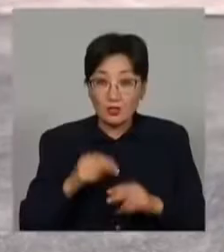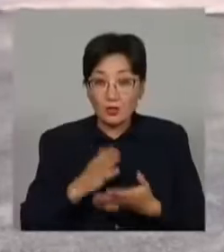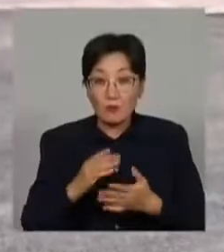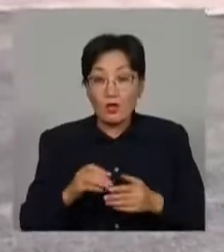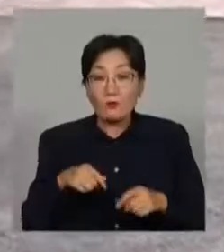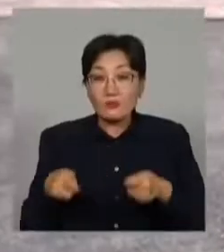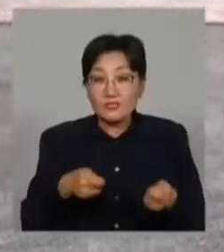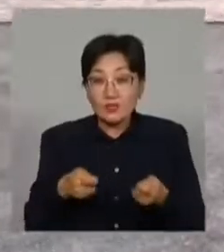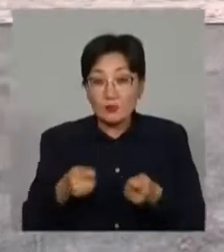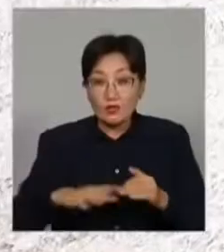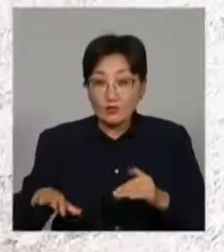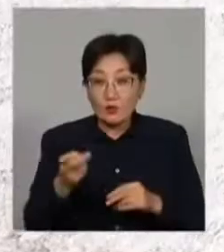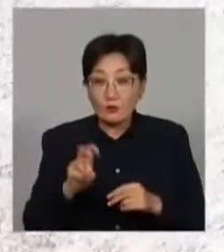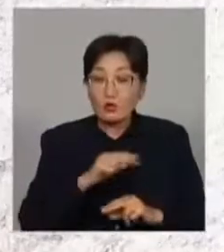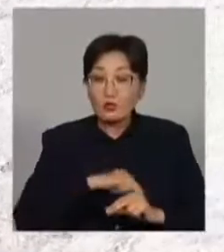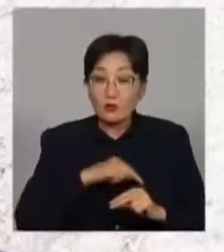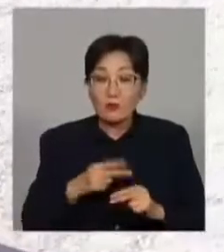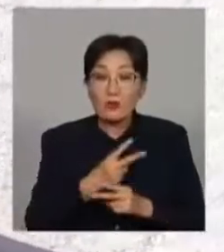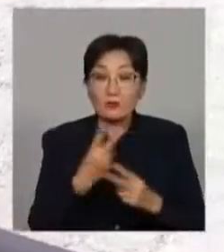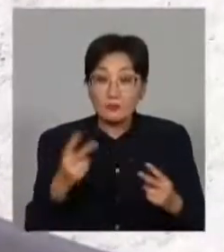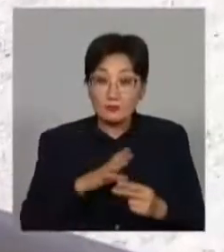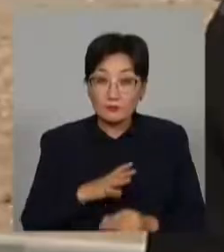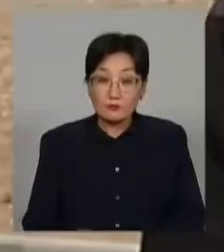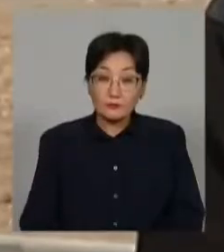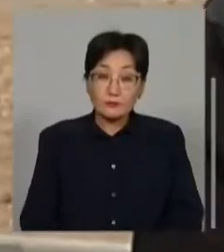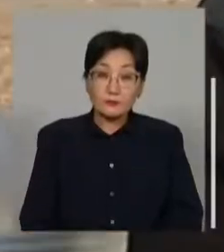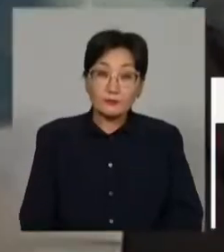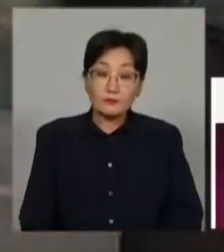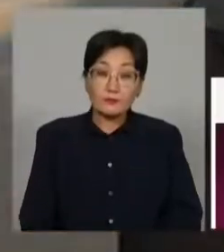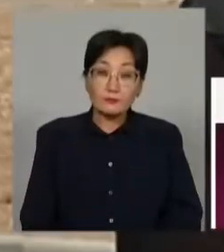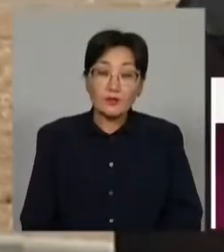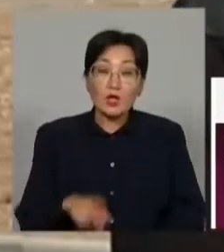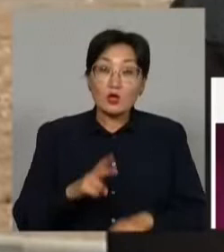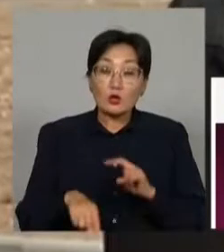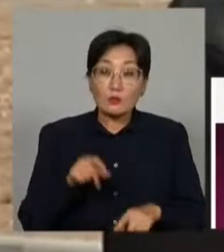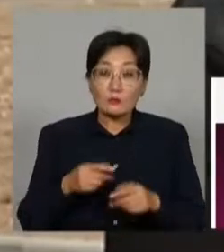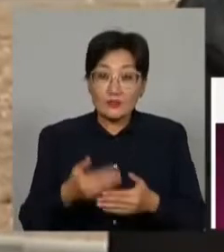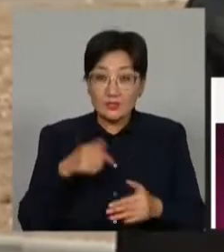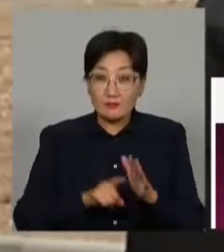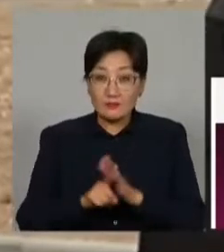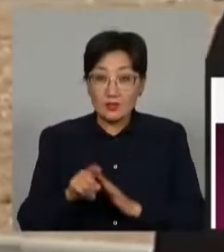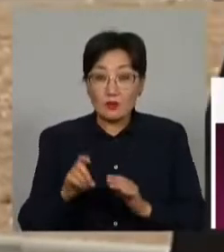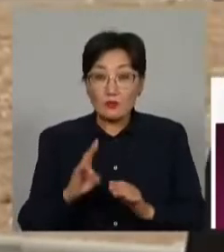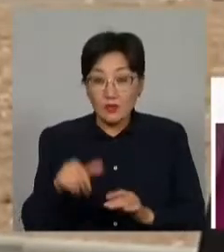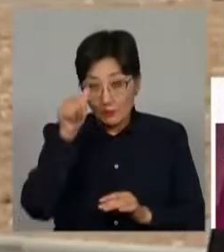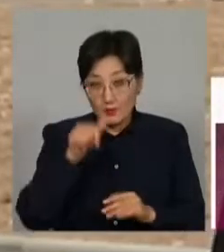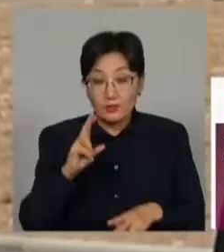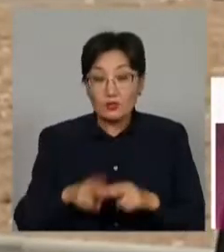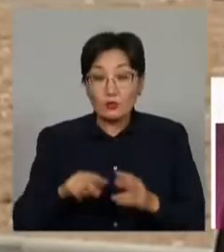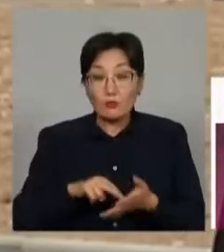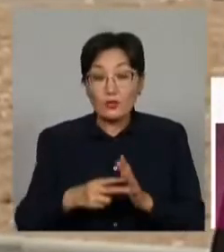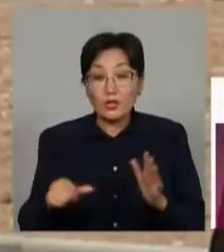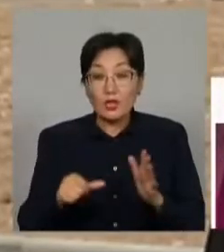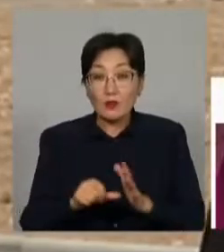Бақытжан Әбдірұлы учаскеге келіп, жұмыстарды бір пысықтады. Құрылыс жуырда ғана басталды. Қарашада аяқтау жоспарланған. 6